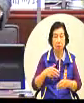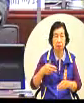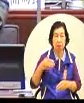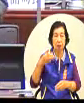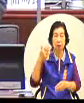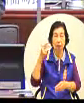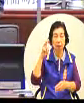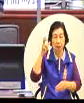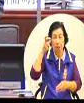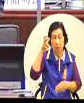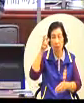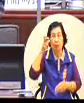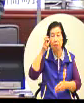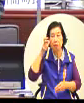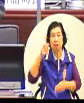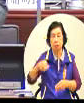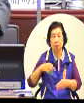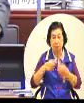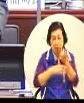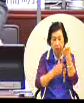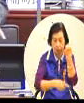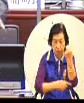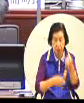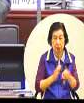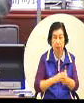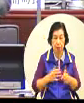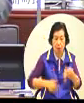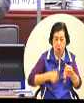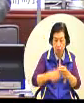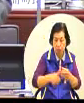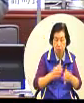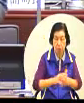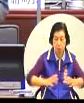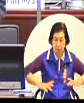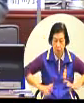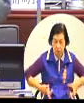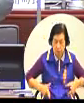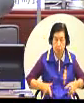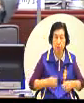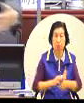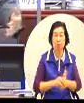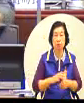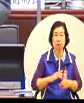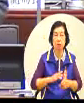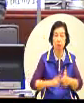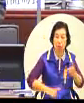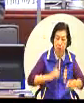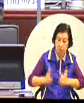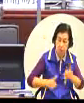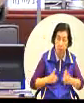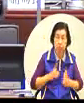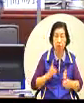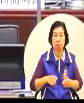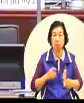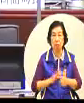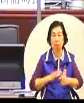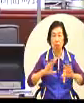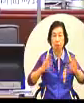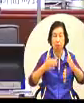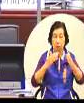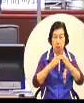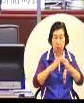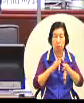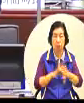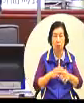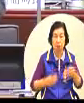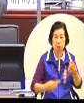够在国际之间能够继续以自由民主的国家有更多的参与，我想这个都